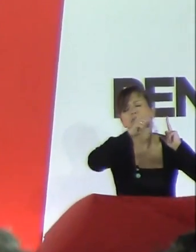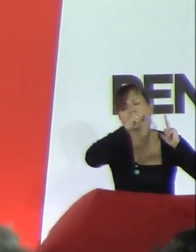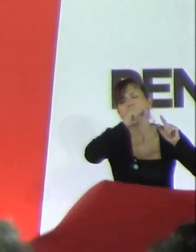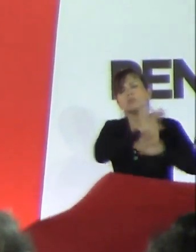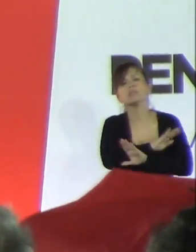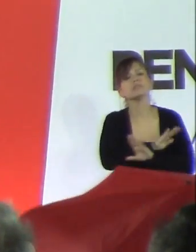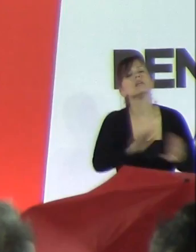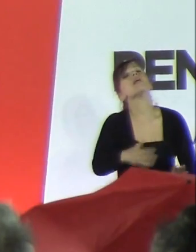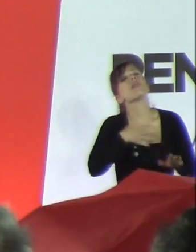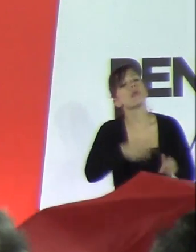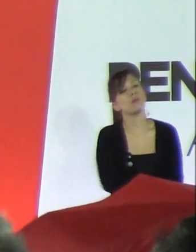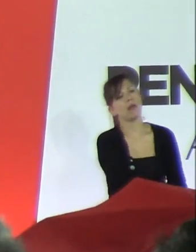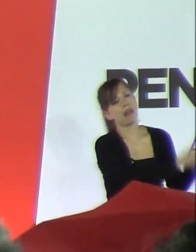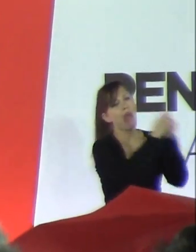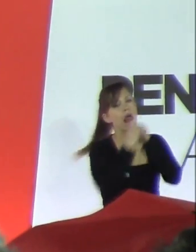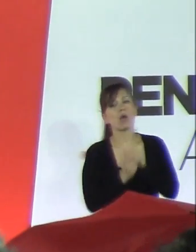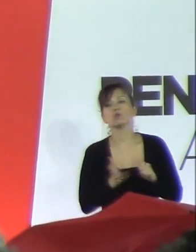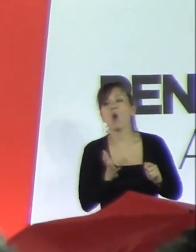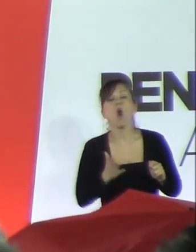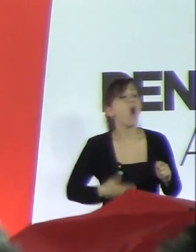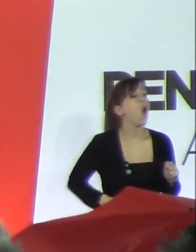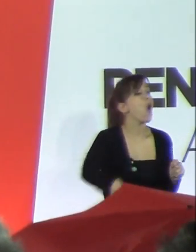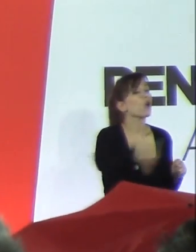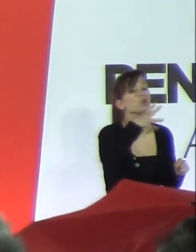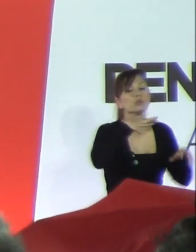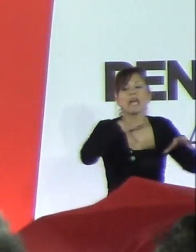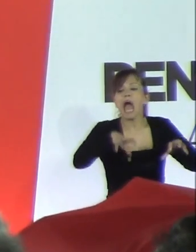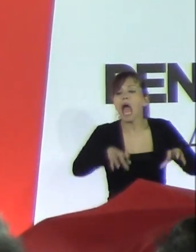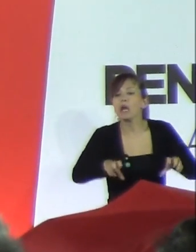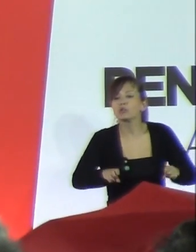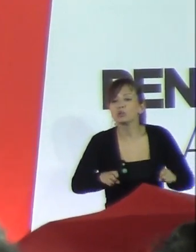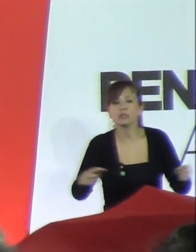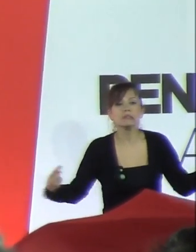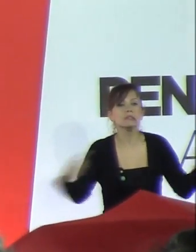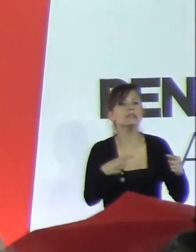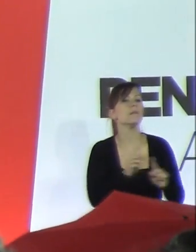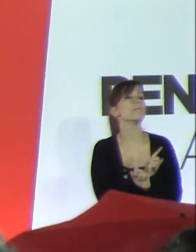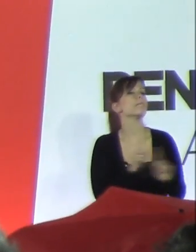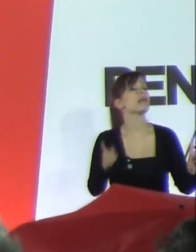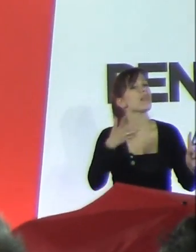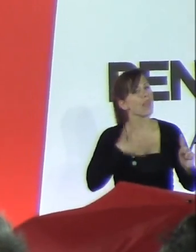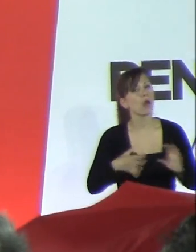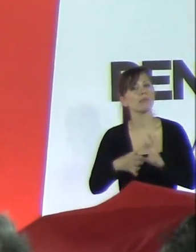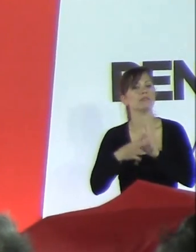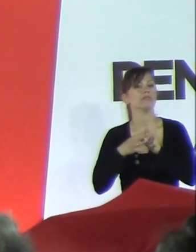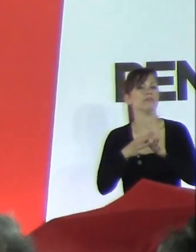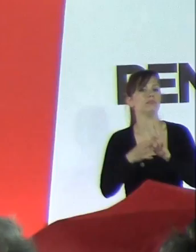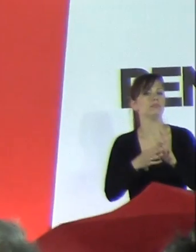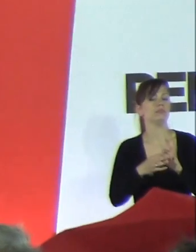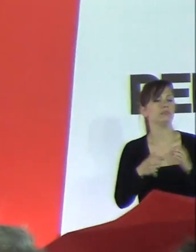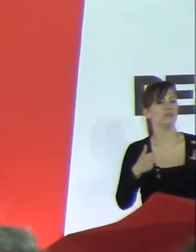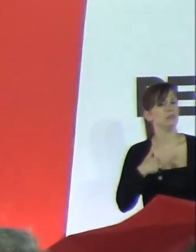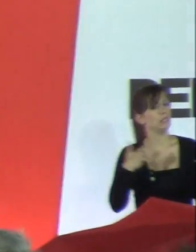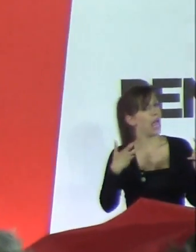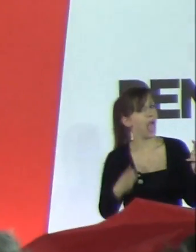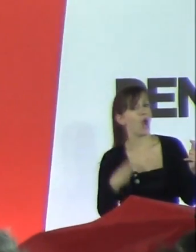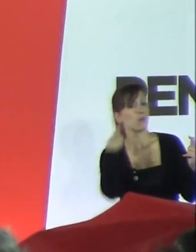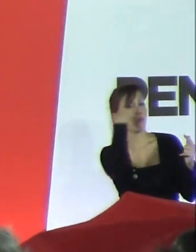αλλάξουμε τη σχέση του πολίτη με την εξουσία. Έχουμε πρόσωπο, έχουμε και